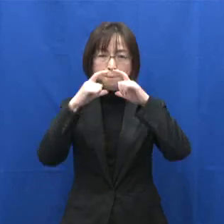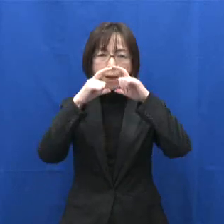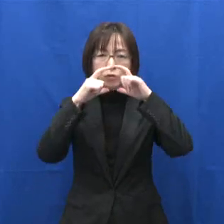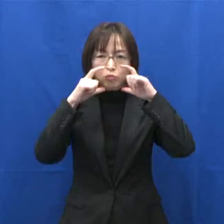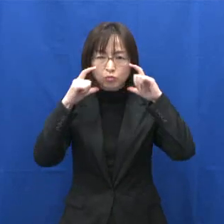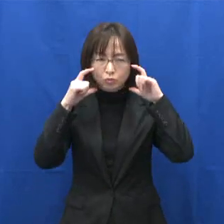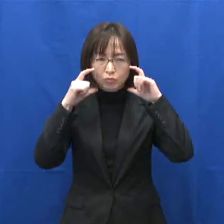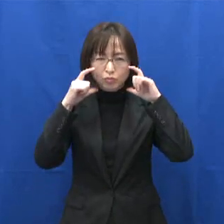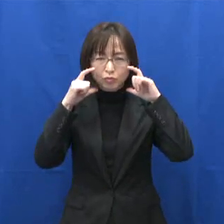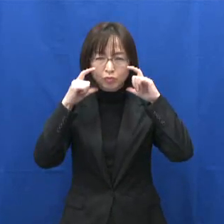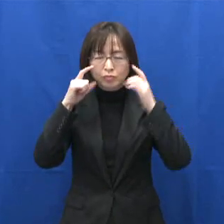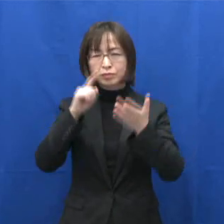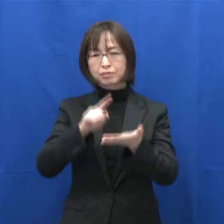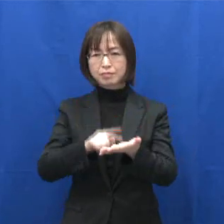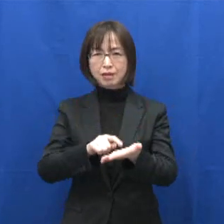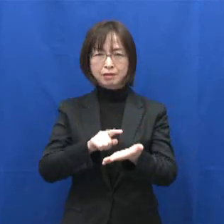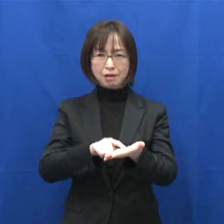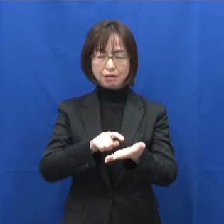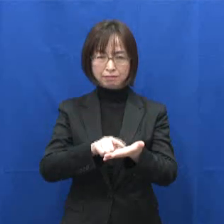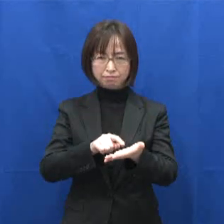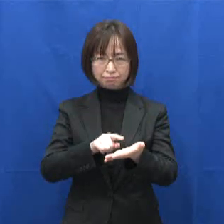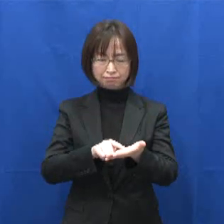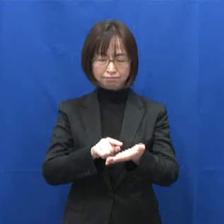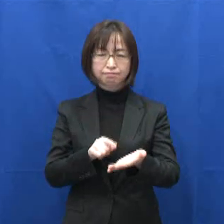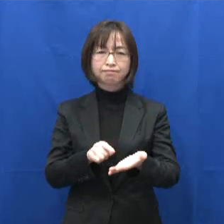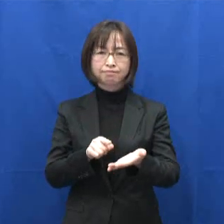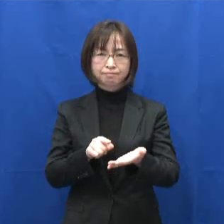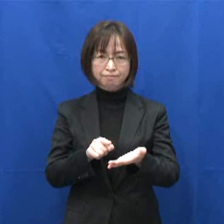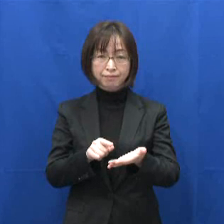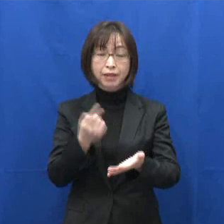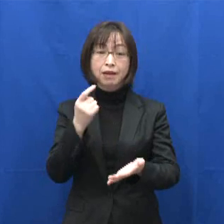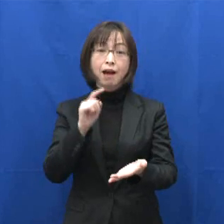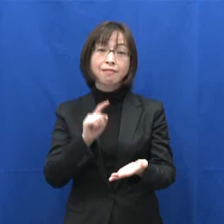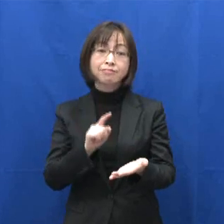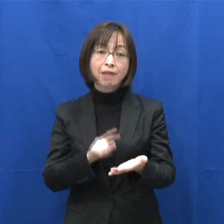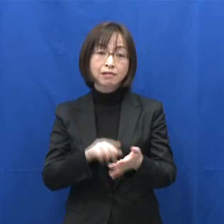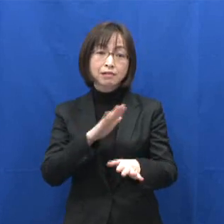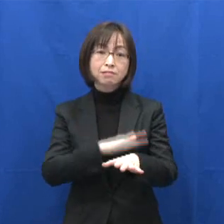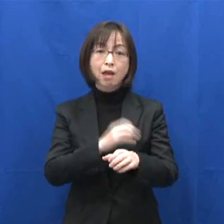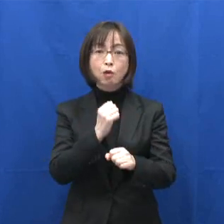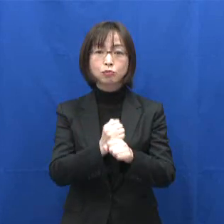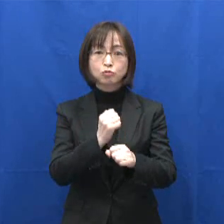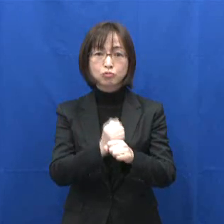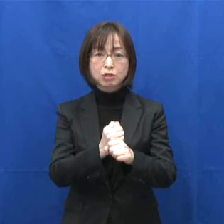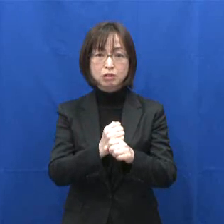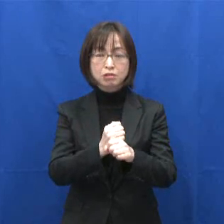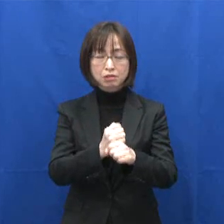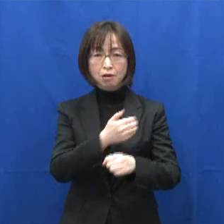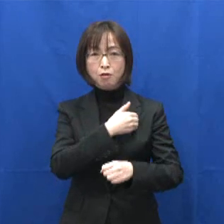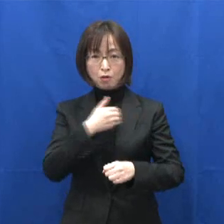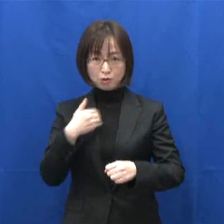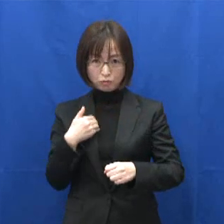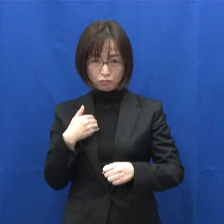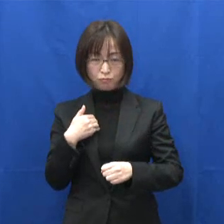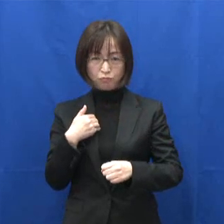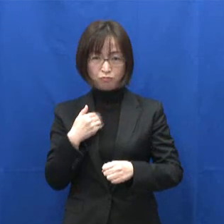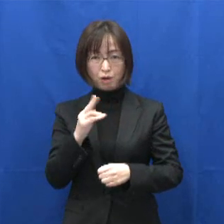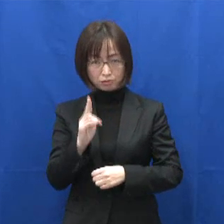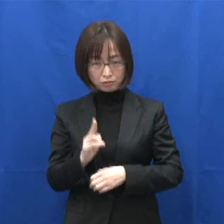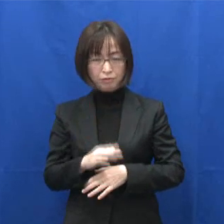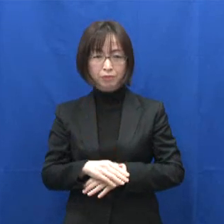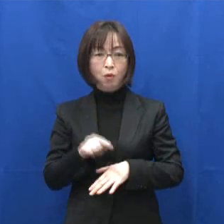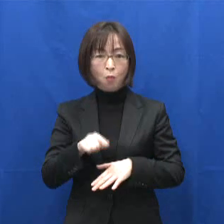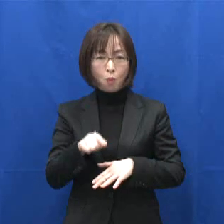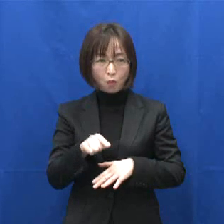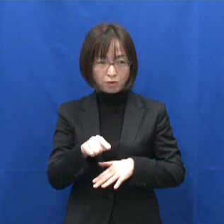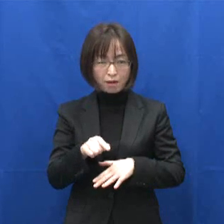が不足しているということで、はい、簡単に手作りができるそうなんですね、はい、ここでちょっとス